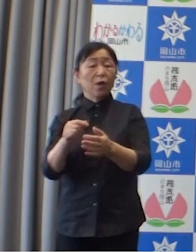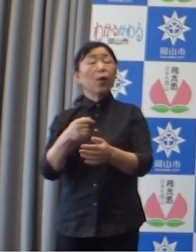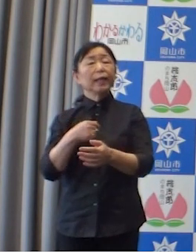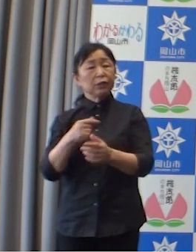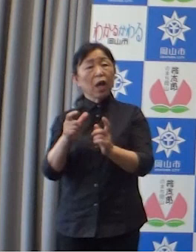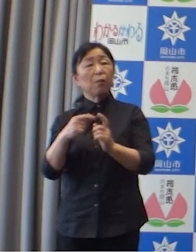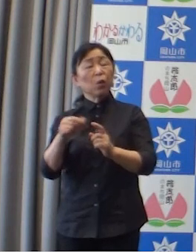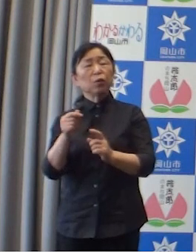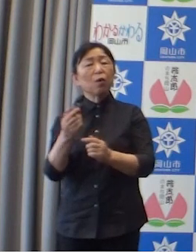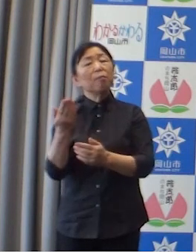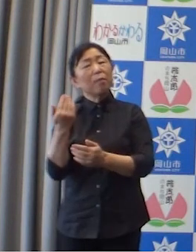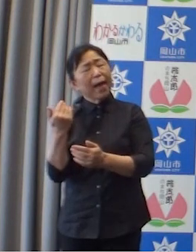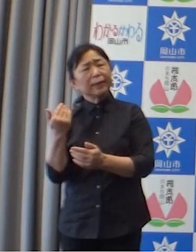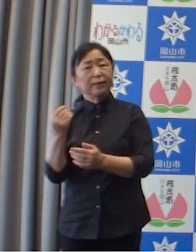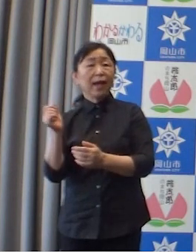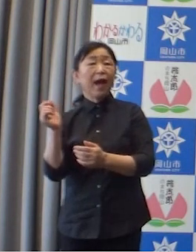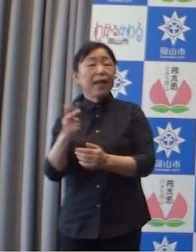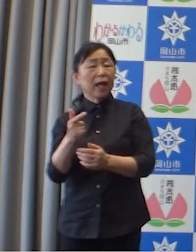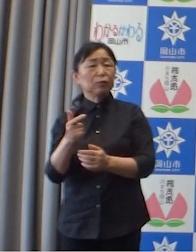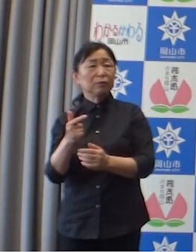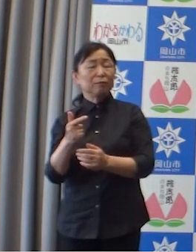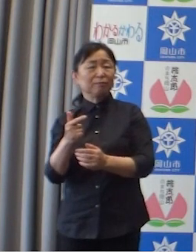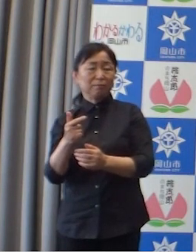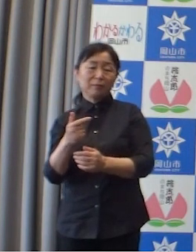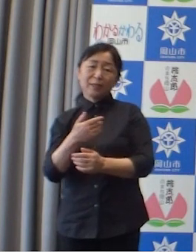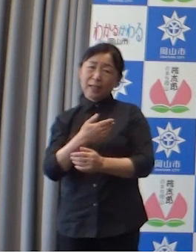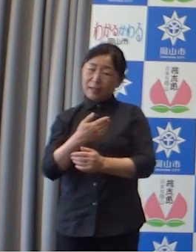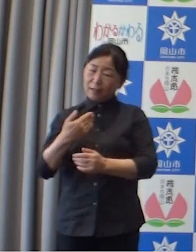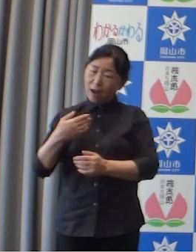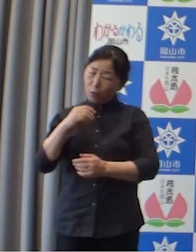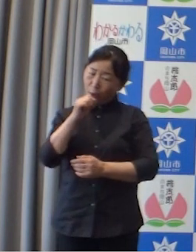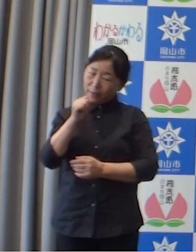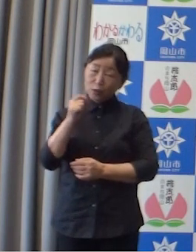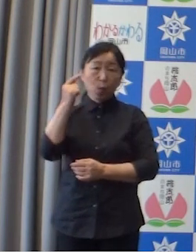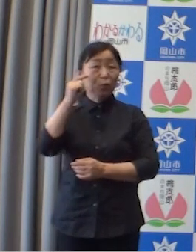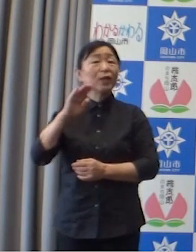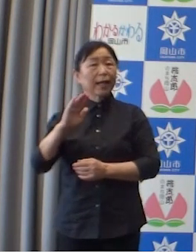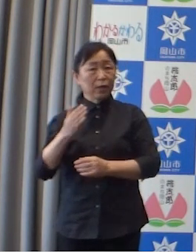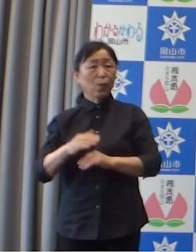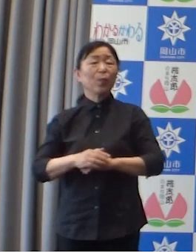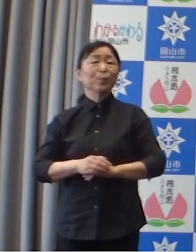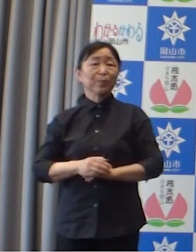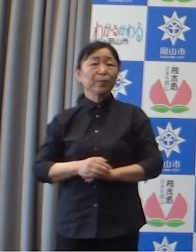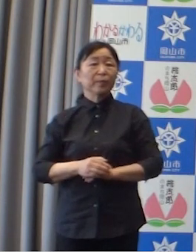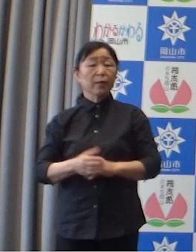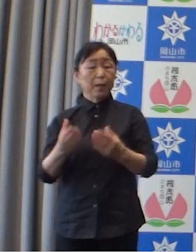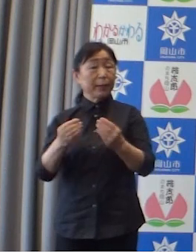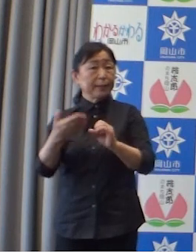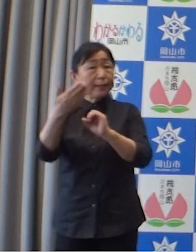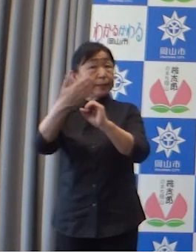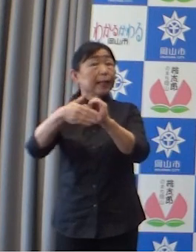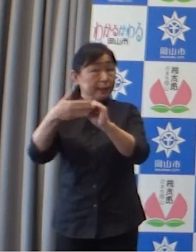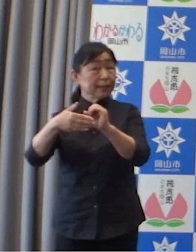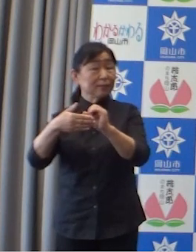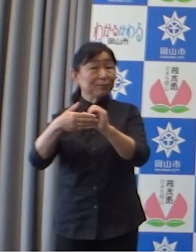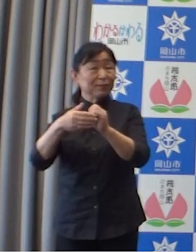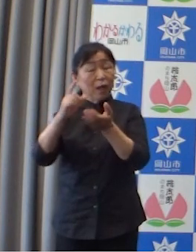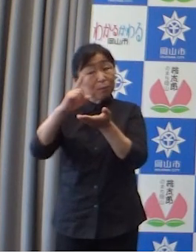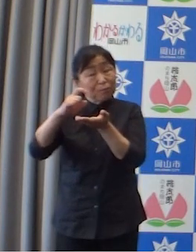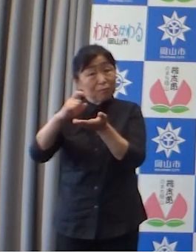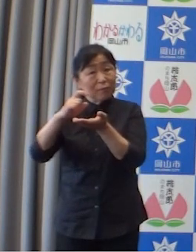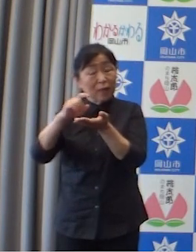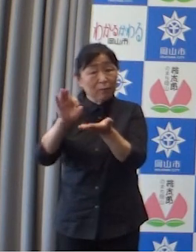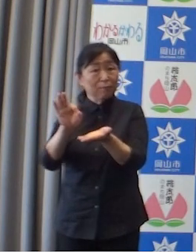私はもっと早めにやれたんじゃないかなと思ってるんですけれども、やはり写真写せますから